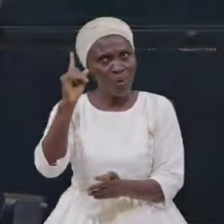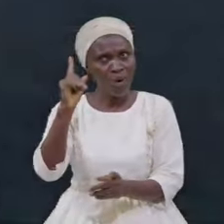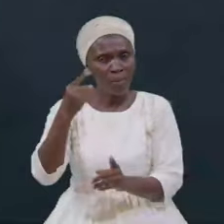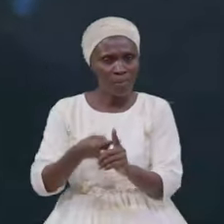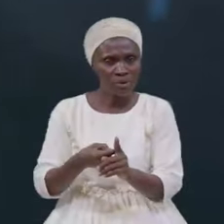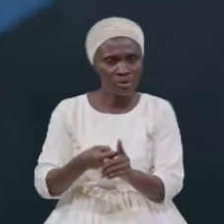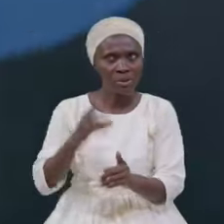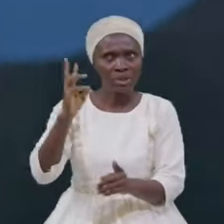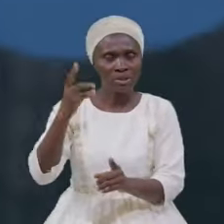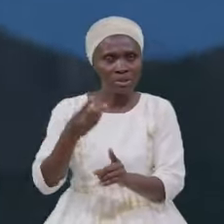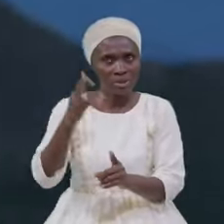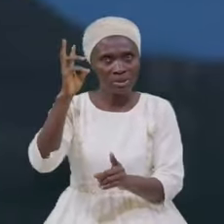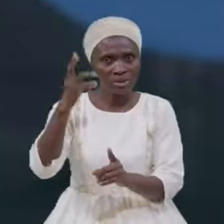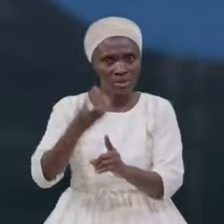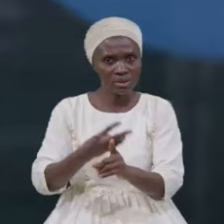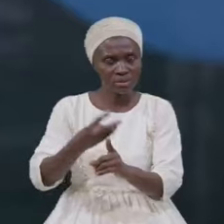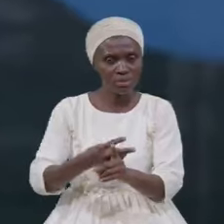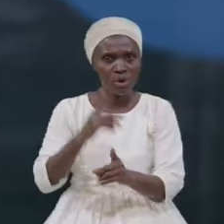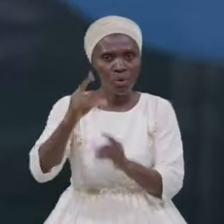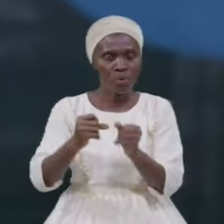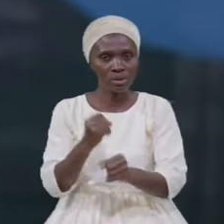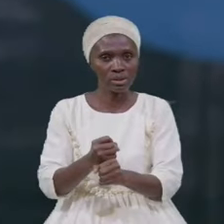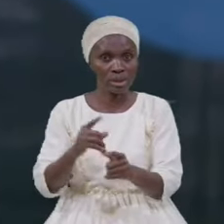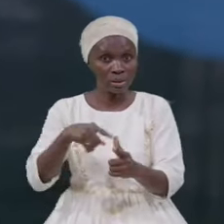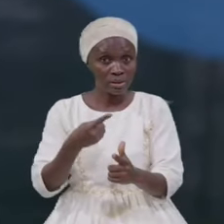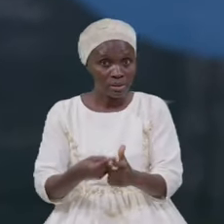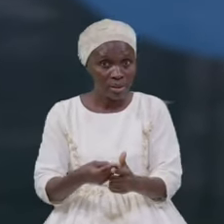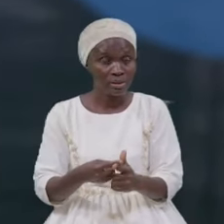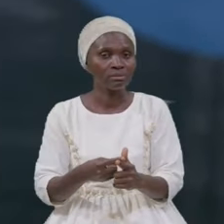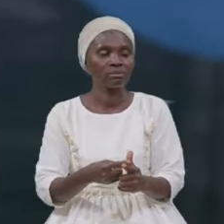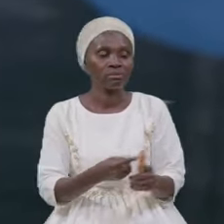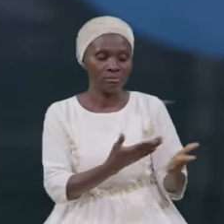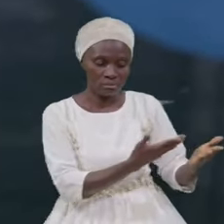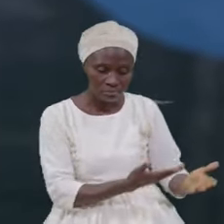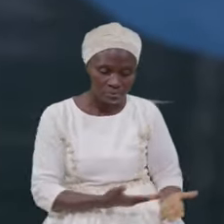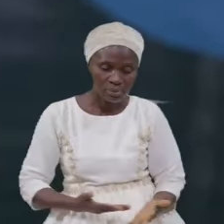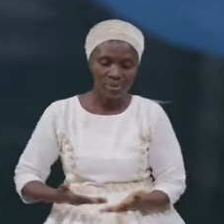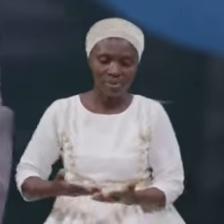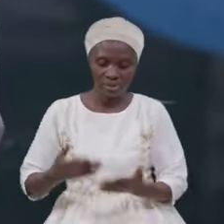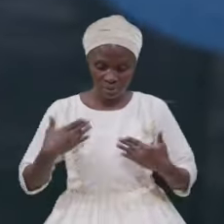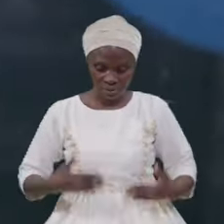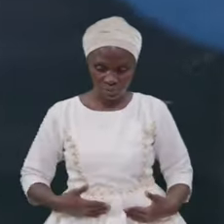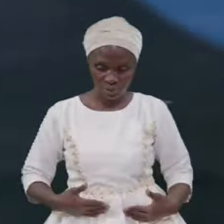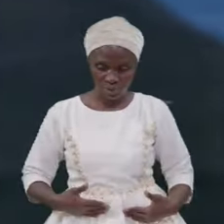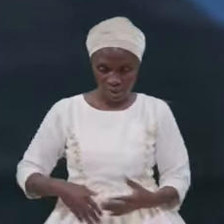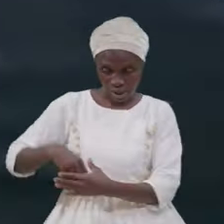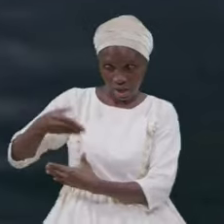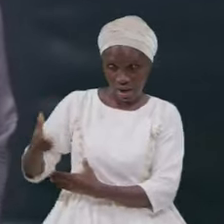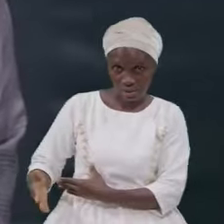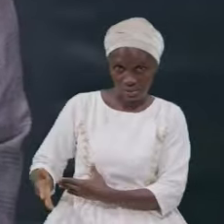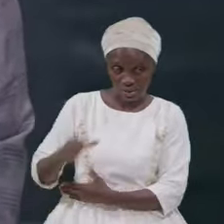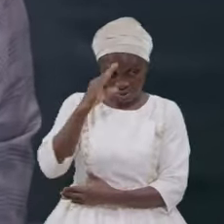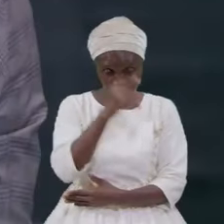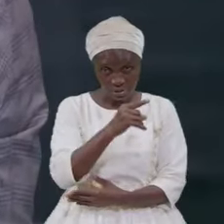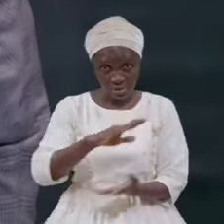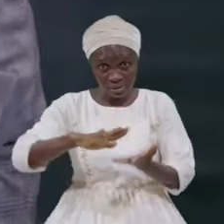Finalement, on sort le corps. Il était mort depuis 1 an.